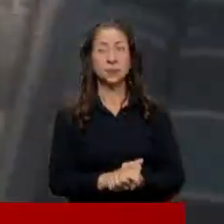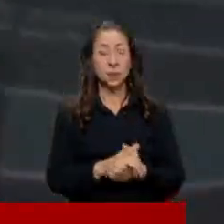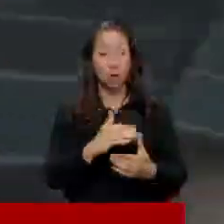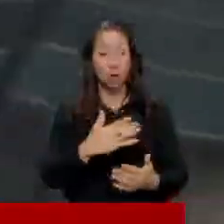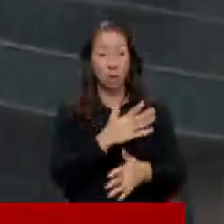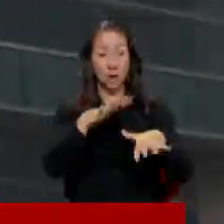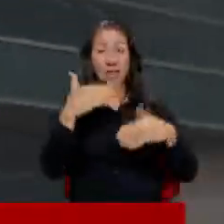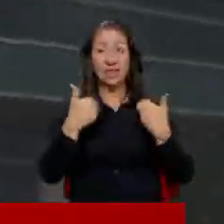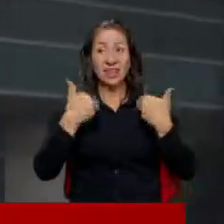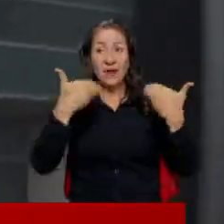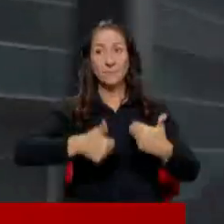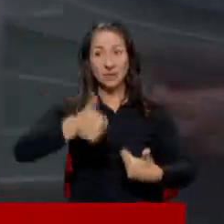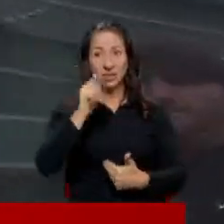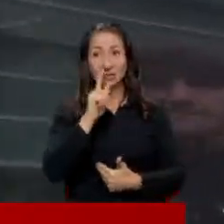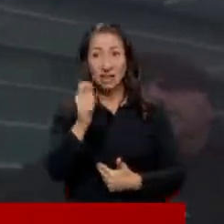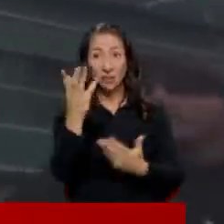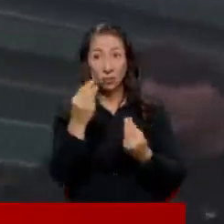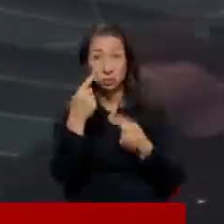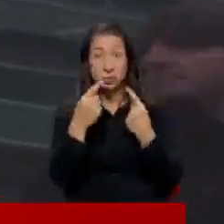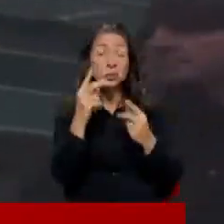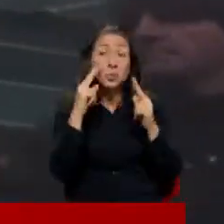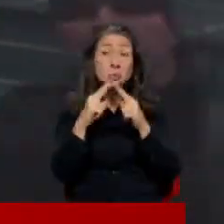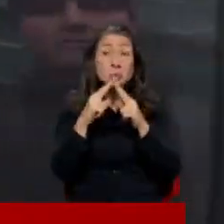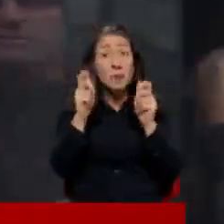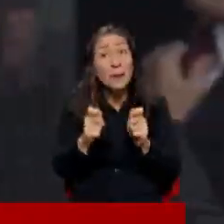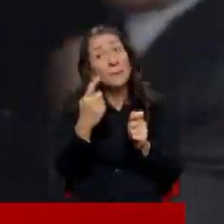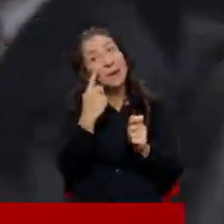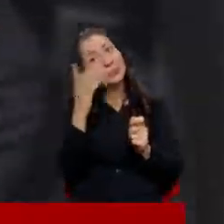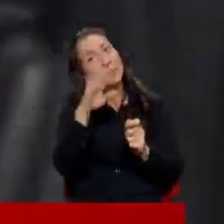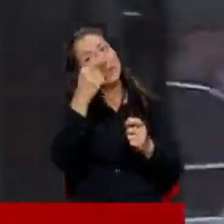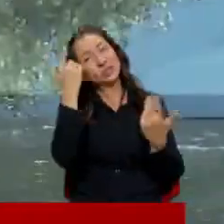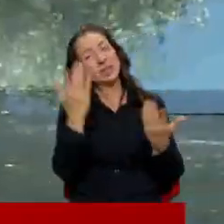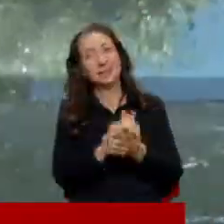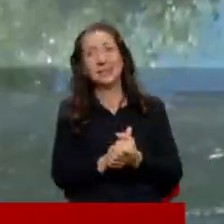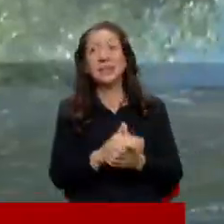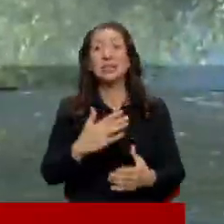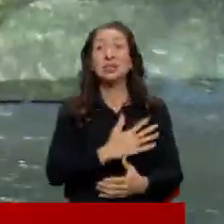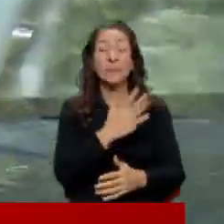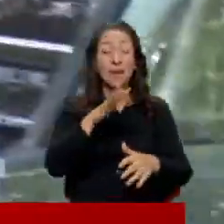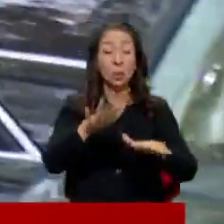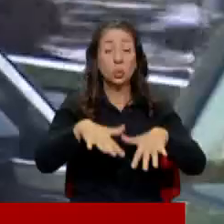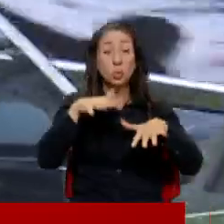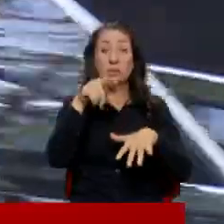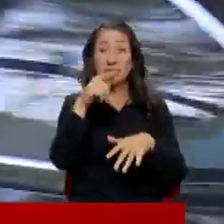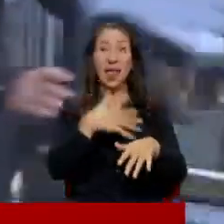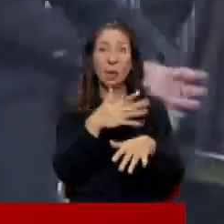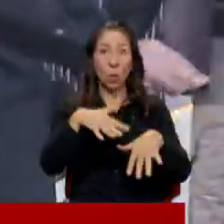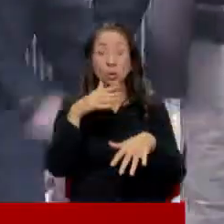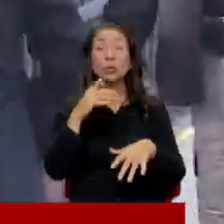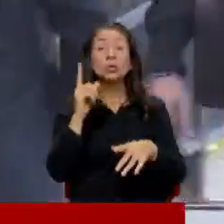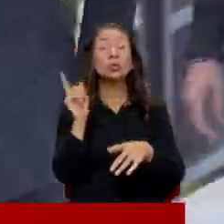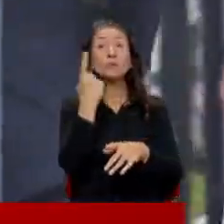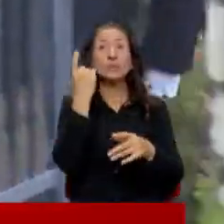Kurultay'da da divan başkanlığı teklifi olacağı söyleniyor ama. Görüşme yapalım daha sonra inşallah. CHP'de kurultaya geri sayım sürerken